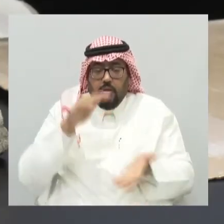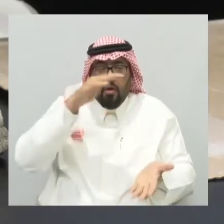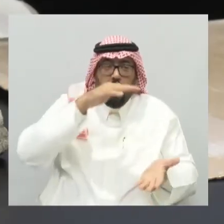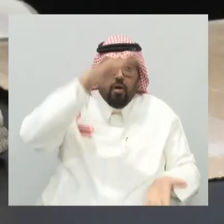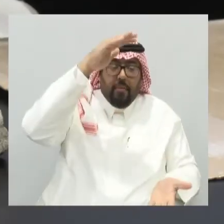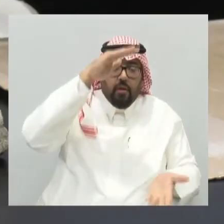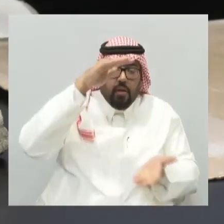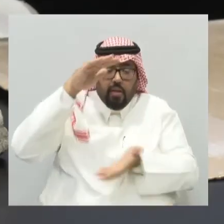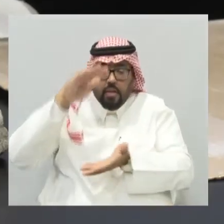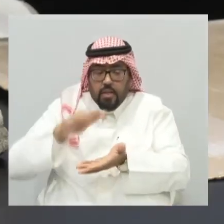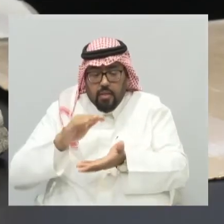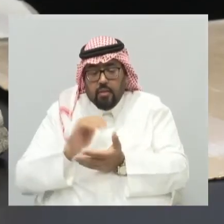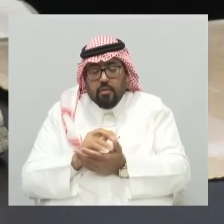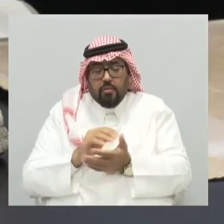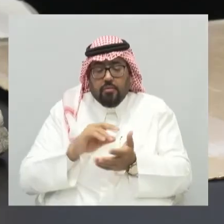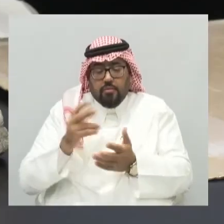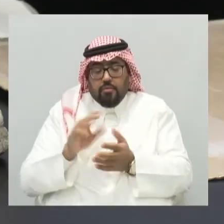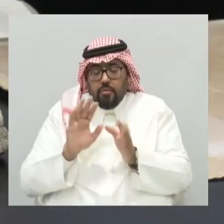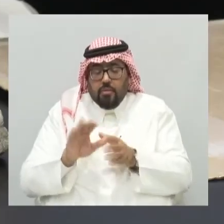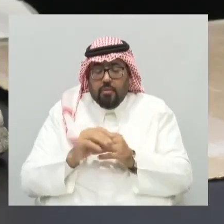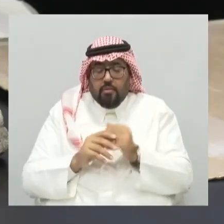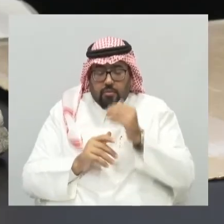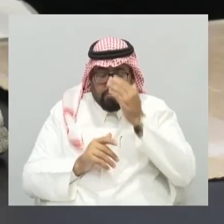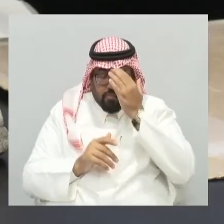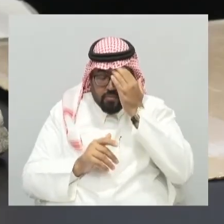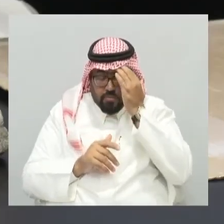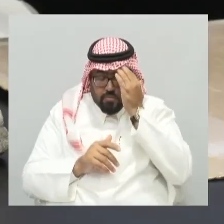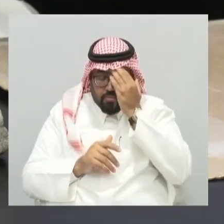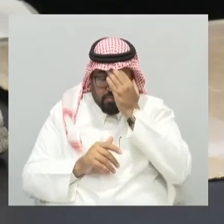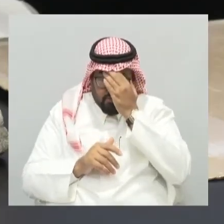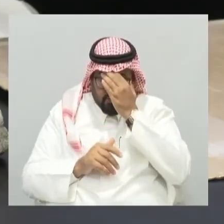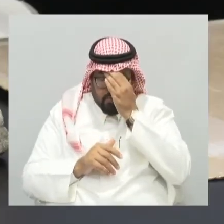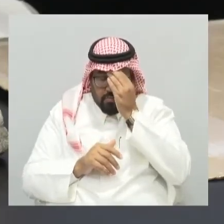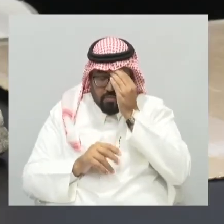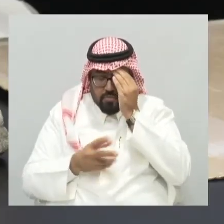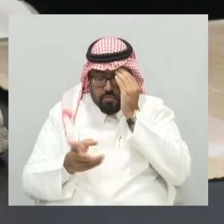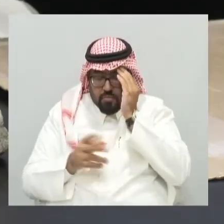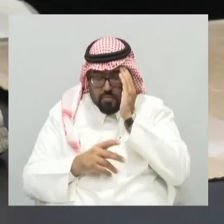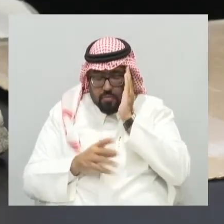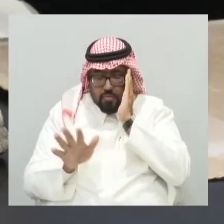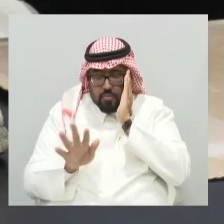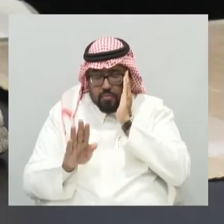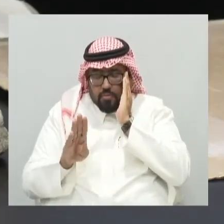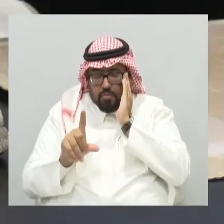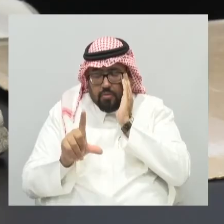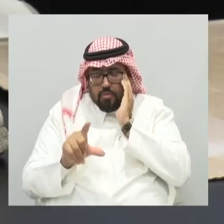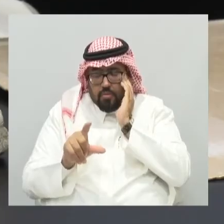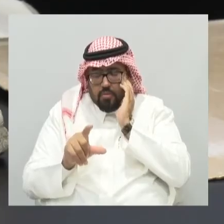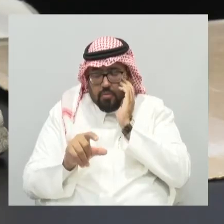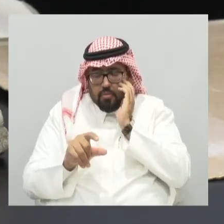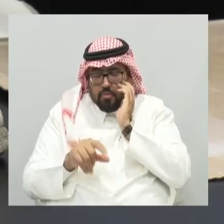بزي حجمه فيتغير السائل يتغير بتغير شكل الاناء